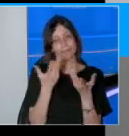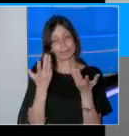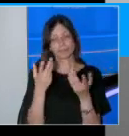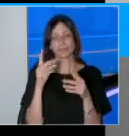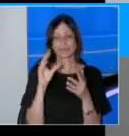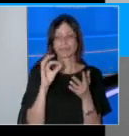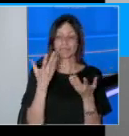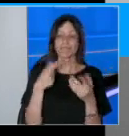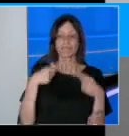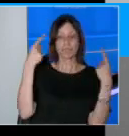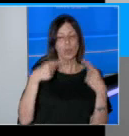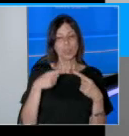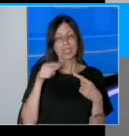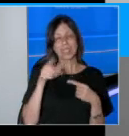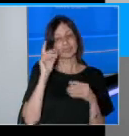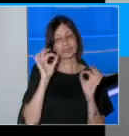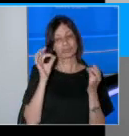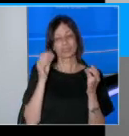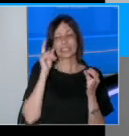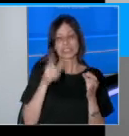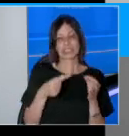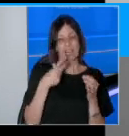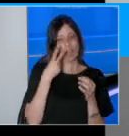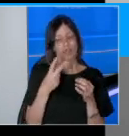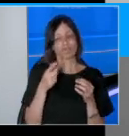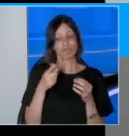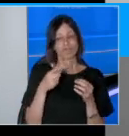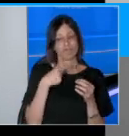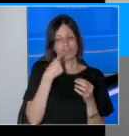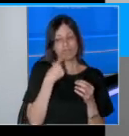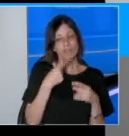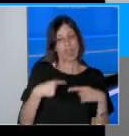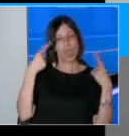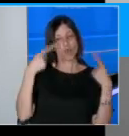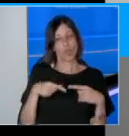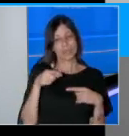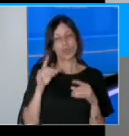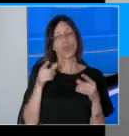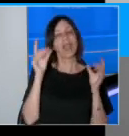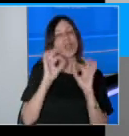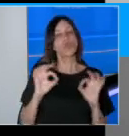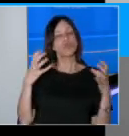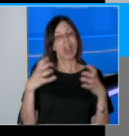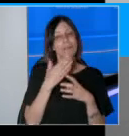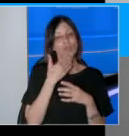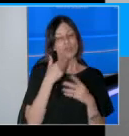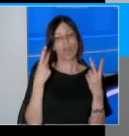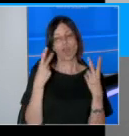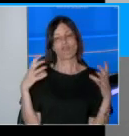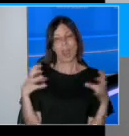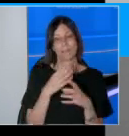לפחות ביום הזה, אם לא בכל שעה הימים, צריך לוודא שהמקום הזה הוא קדוש לעם היהודי וחשוב לעם